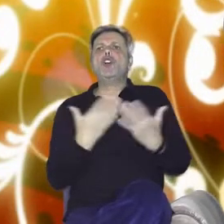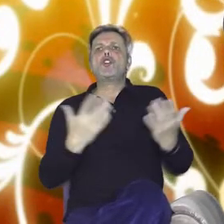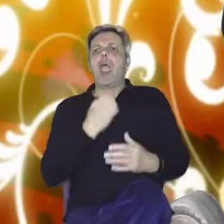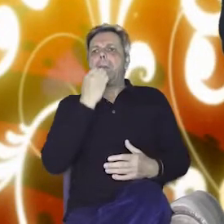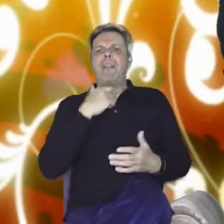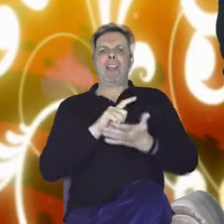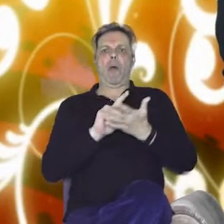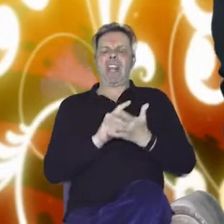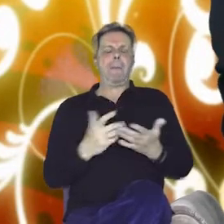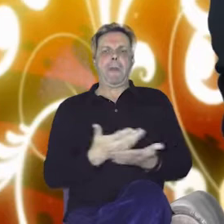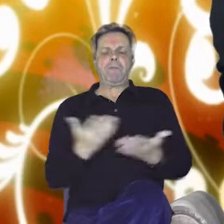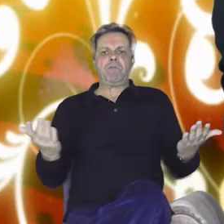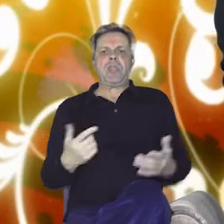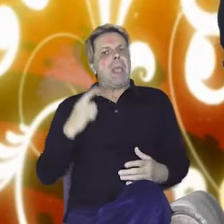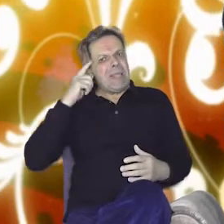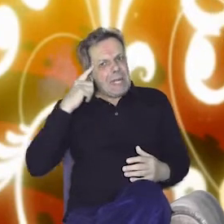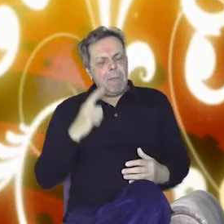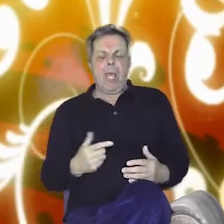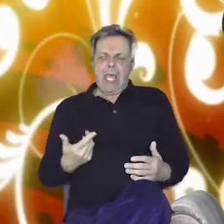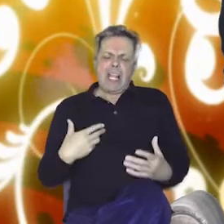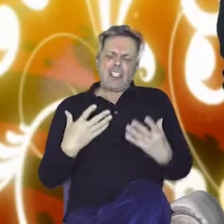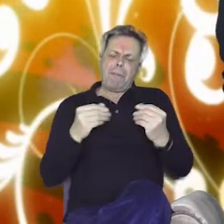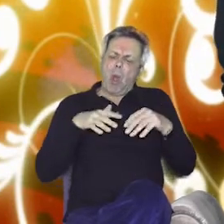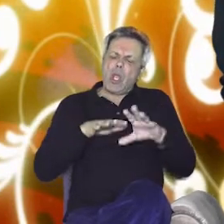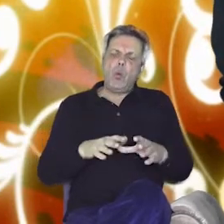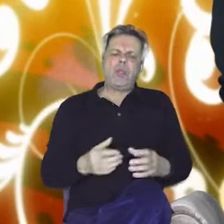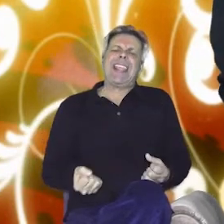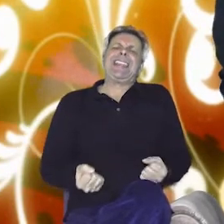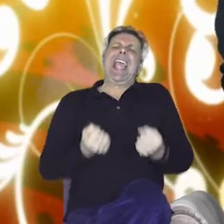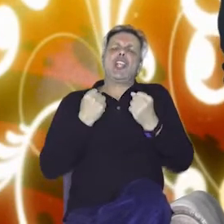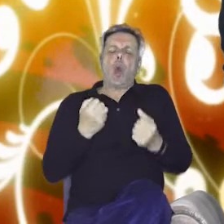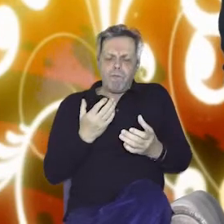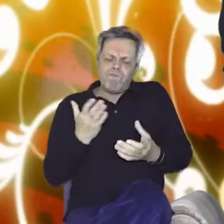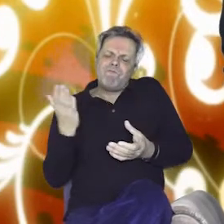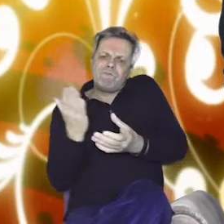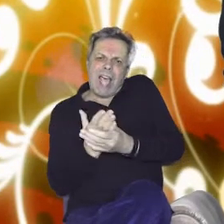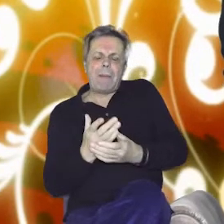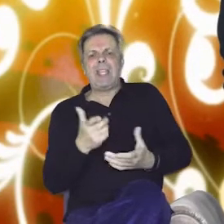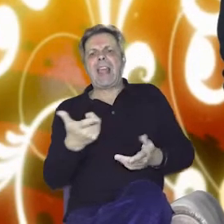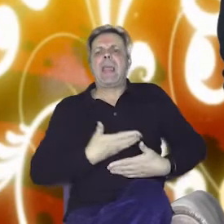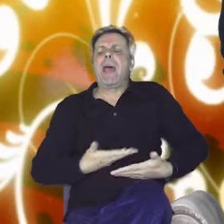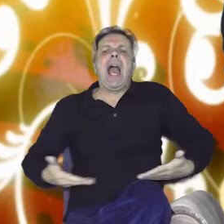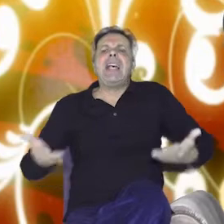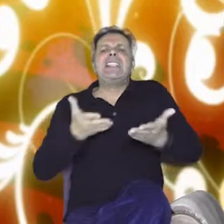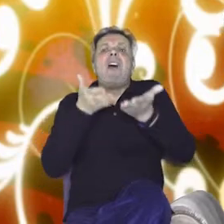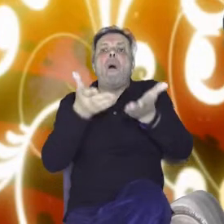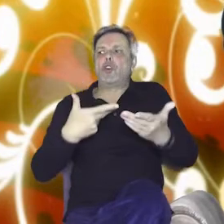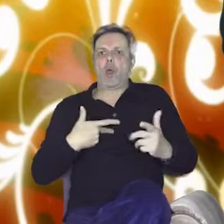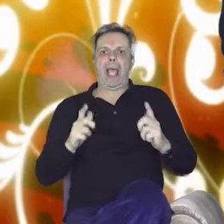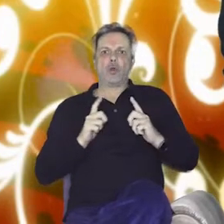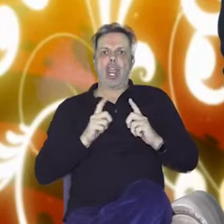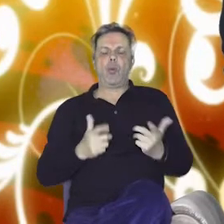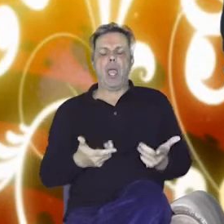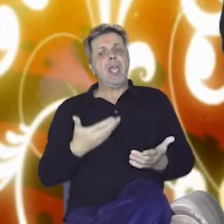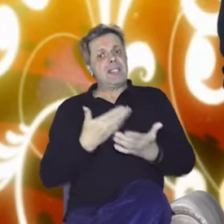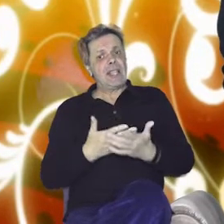vrijeme itd. I mislim da će se mnogi ljudi vrlo teško adaptirati na sve ovo što nas očekuje. I zato kad govorimo